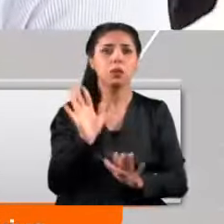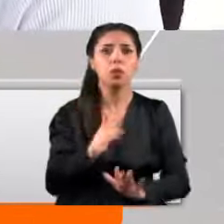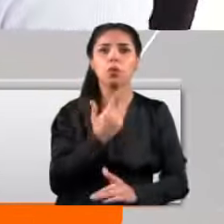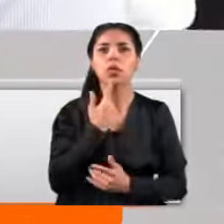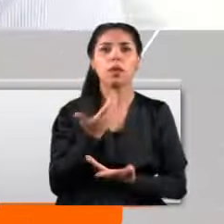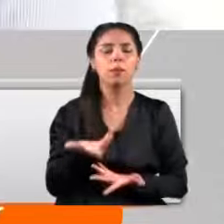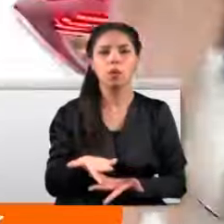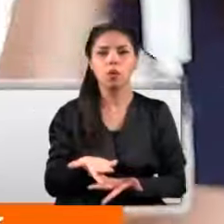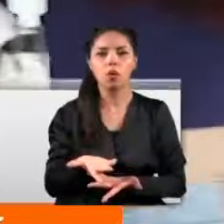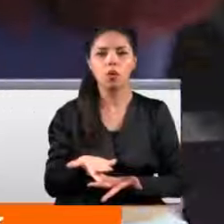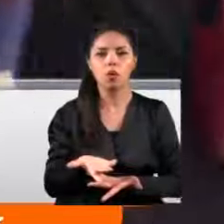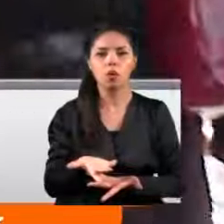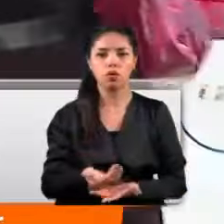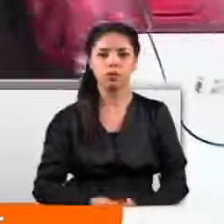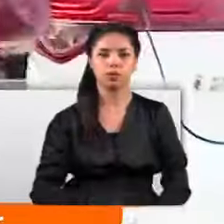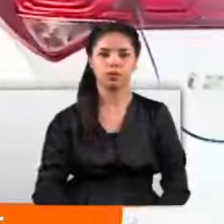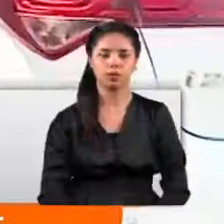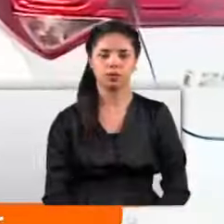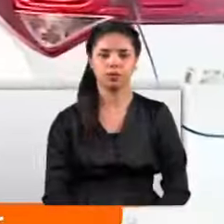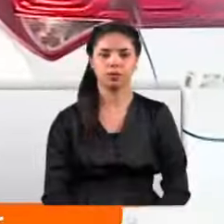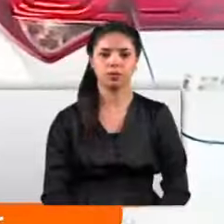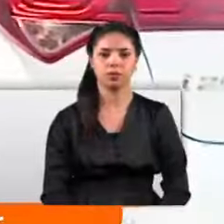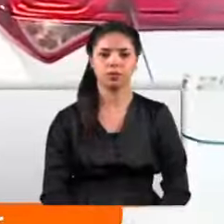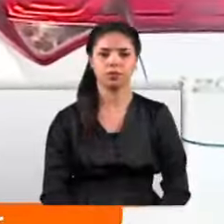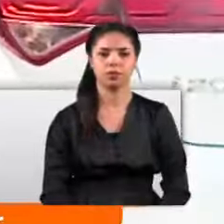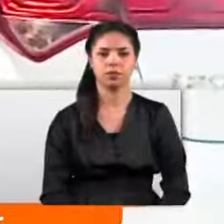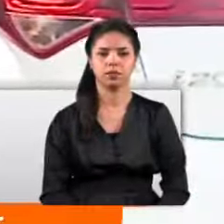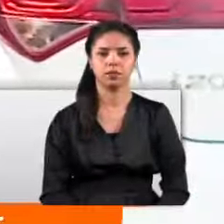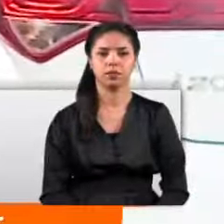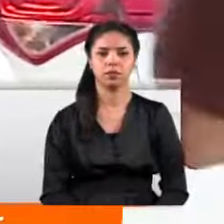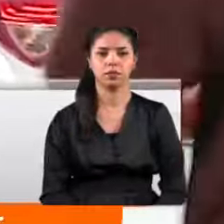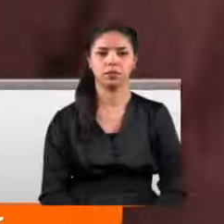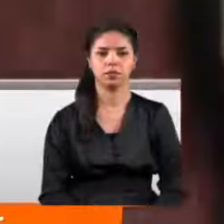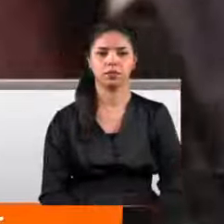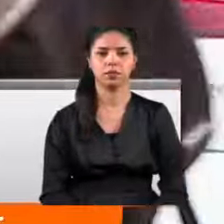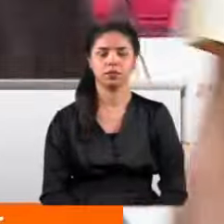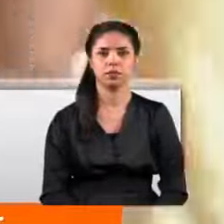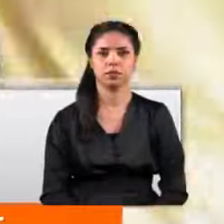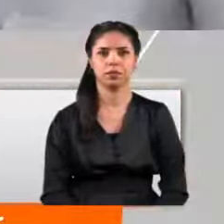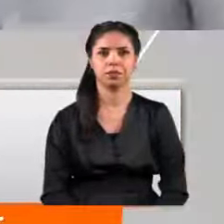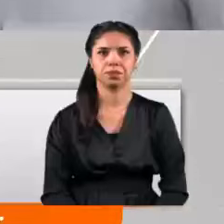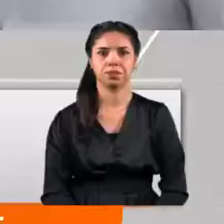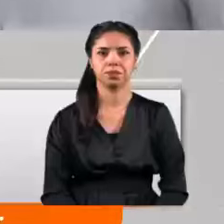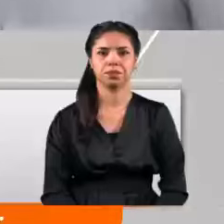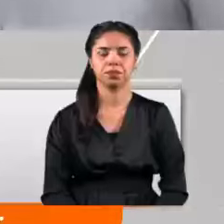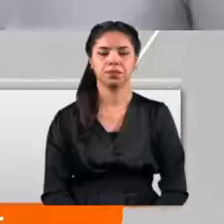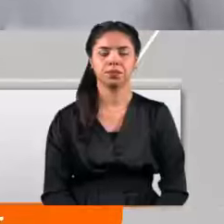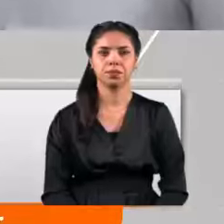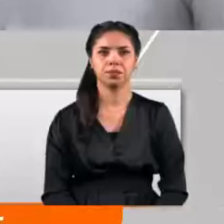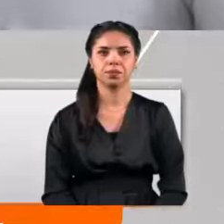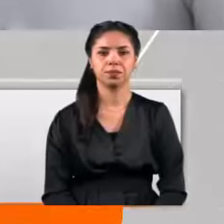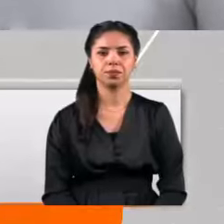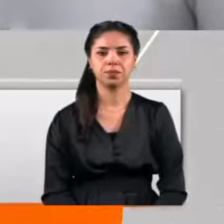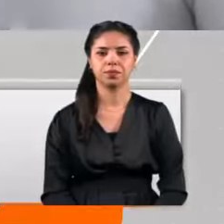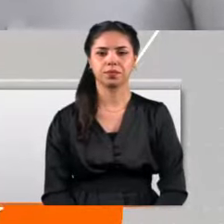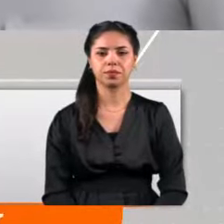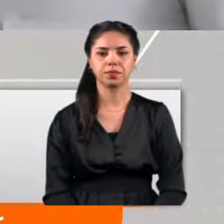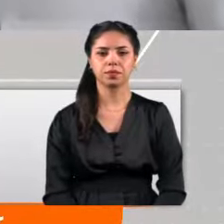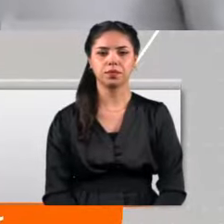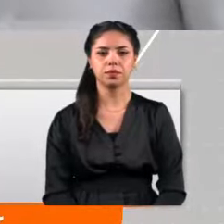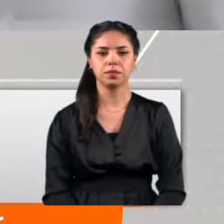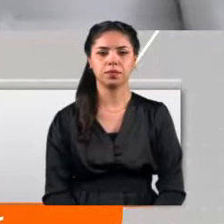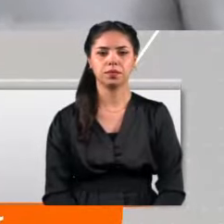demiyor açıkçası. Biraz okula ticarethane olarak değil de eğitim olarak baksalar daha iyi olur diye düşünüyorum. Bir üniversite TÜİK'in